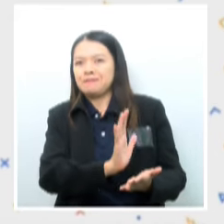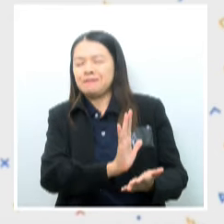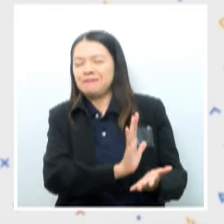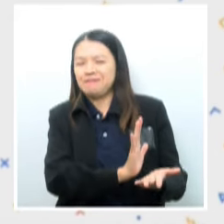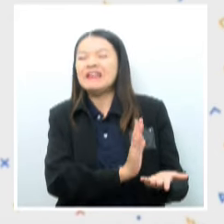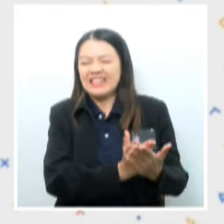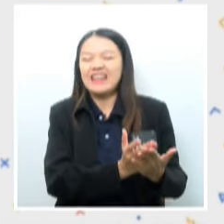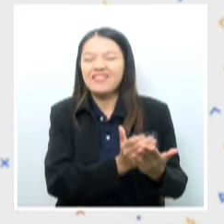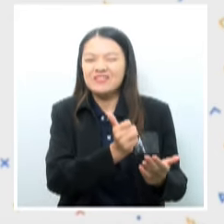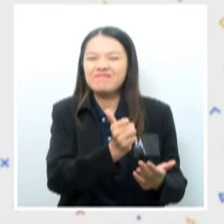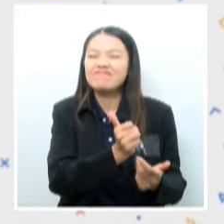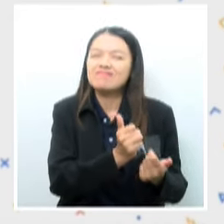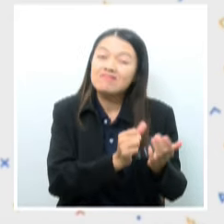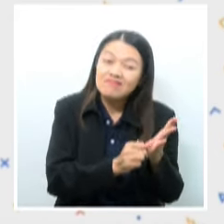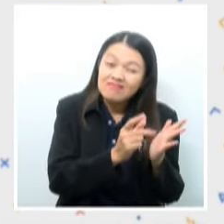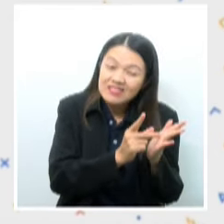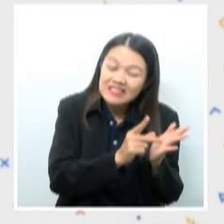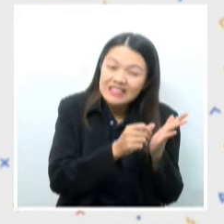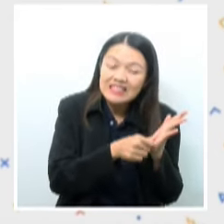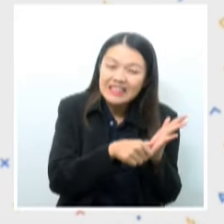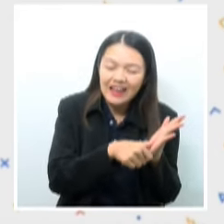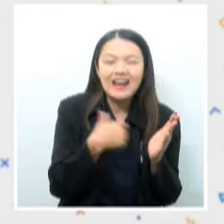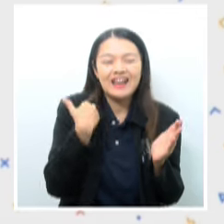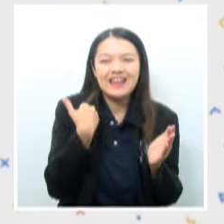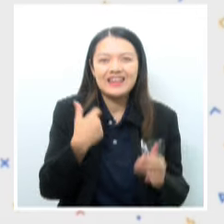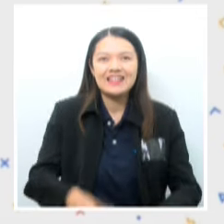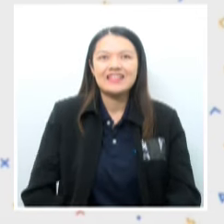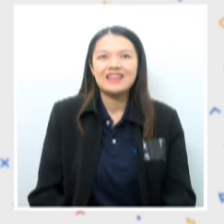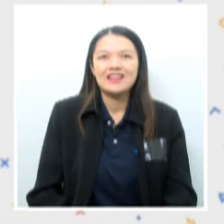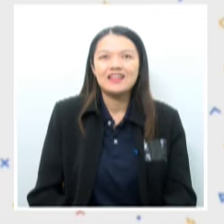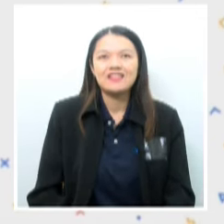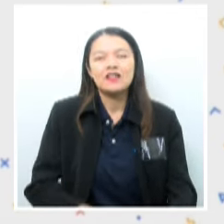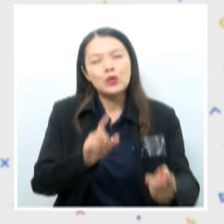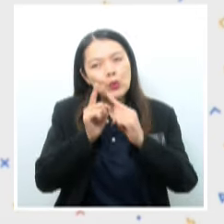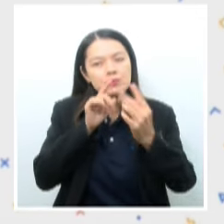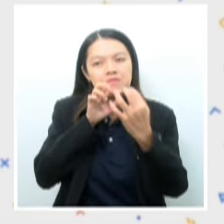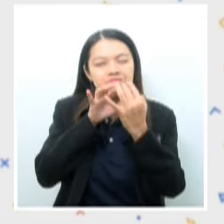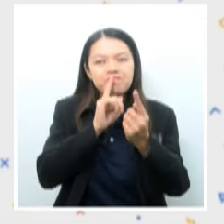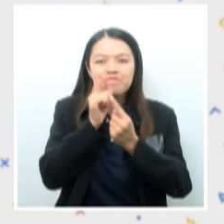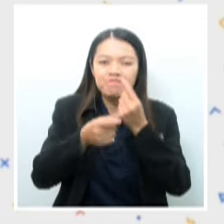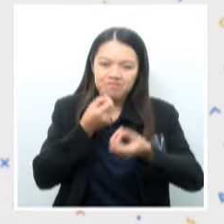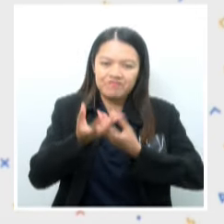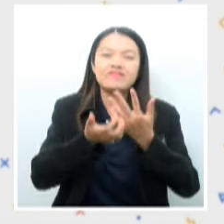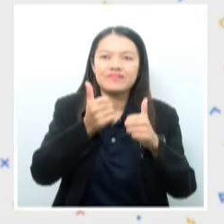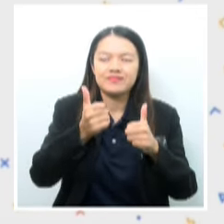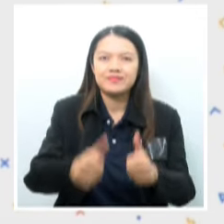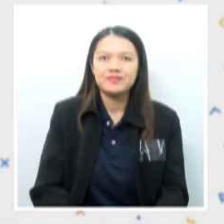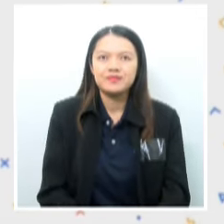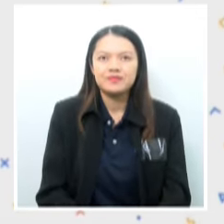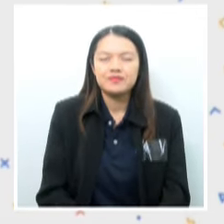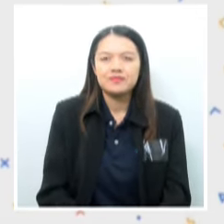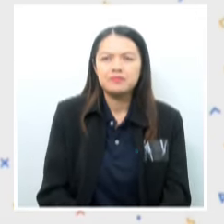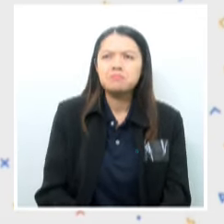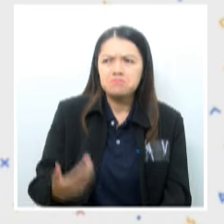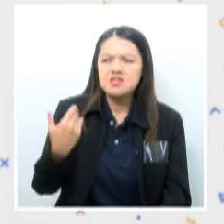เงินก็รับอยู่นะครับสถานีแก้หนี้ก็ไปสถานีแก้หนี้นะครับเราก็สามารถสื่อสารกันได้โดยตรงซึ่งเหมือนบางสัปดา